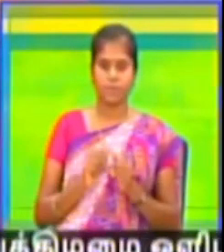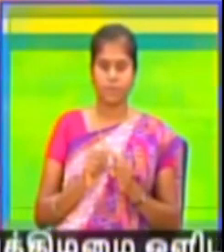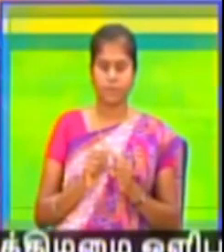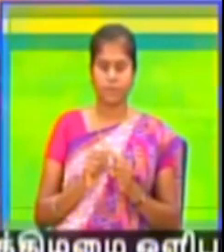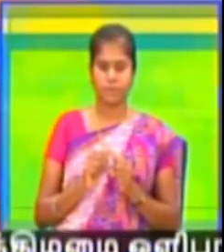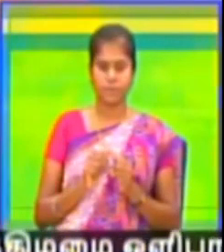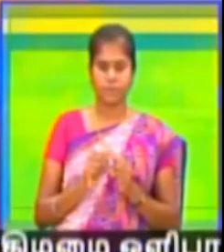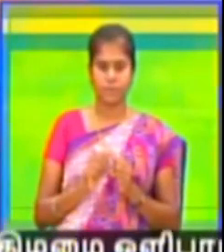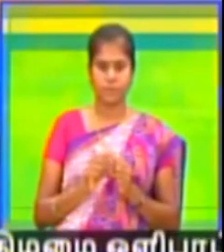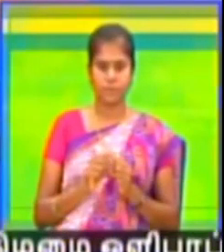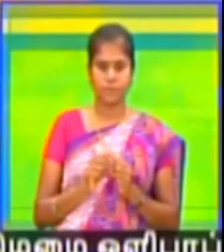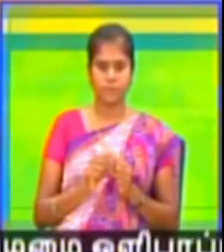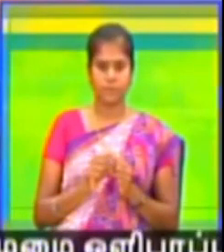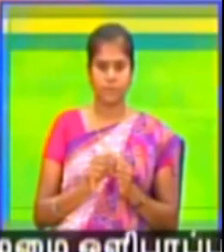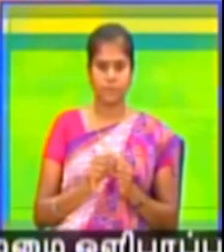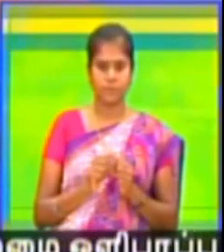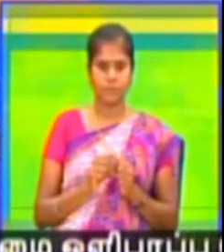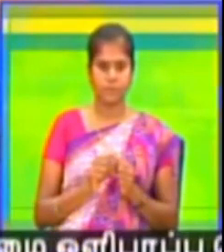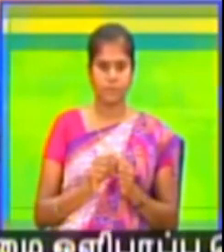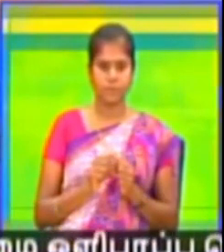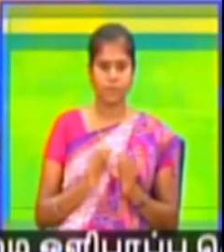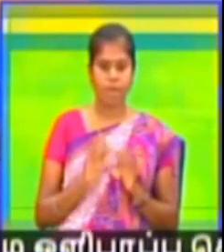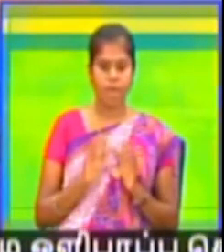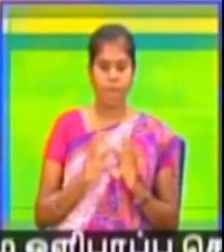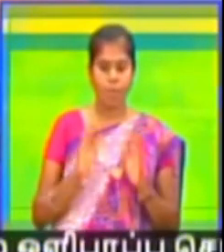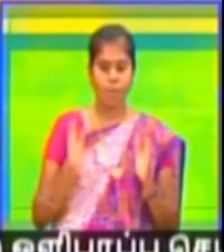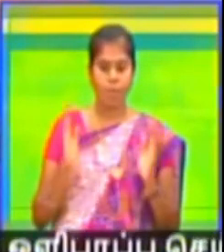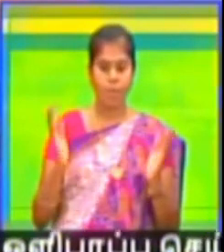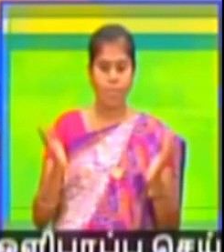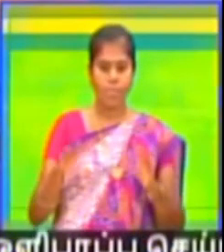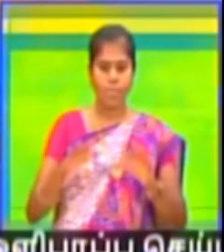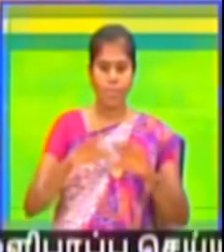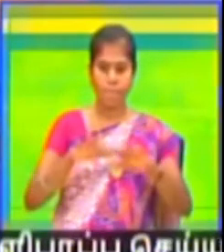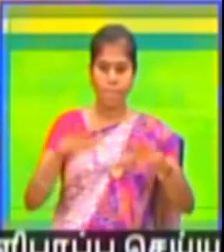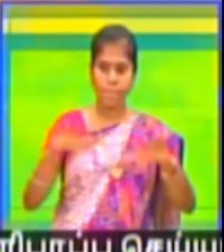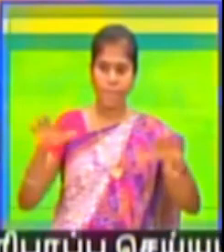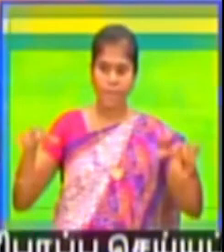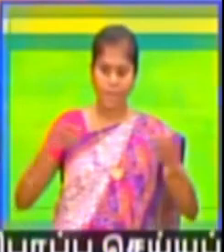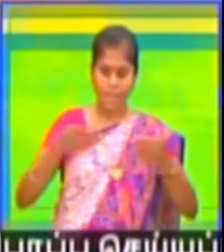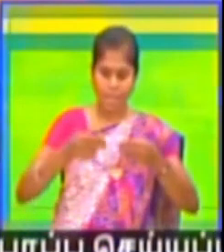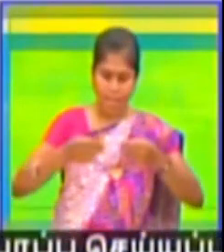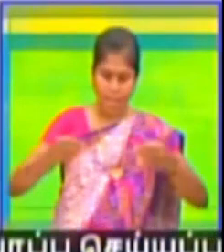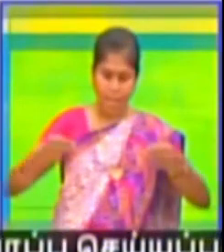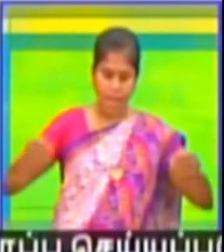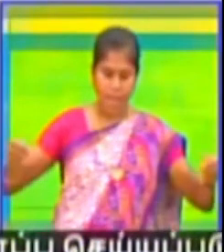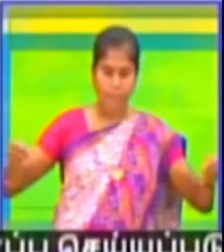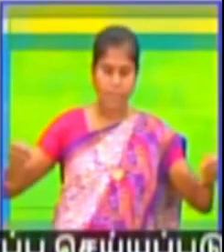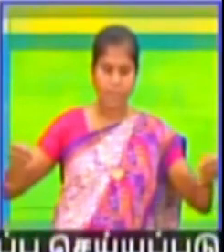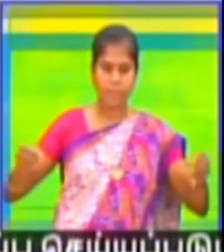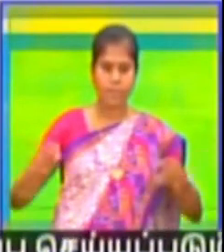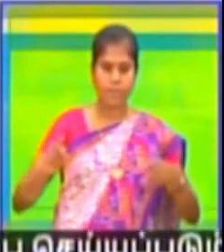வட அமெரிக்காவினுடைய மொத்த நிலப்பரப்பு